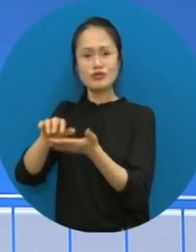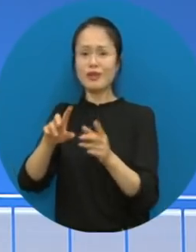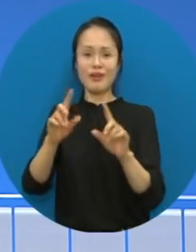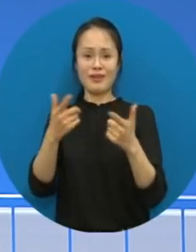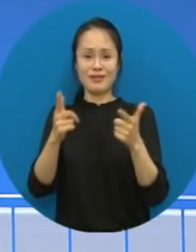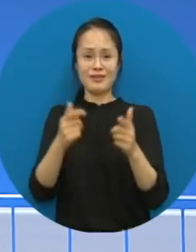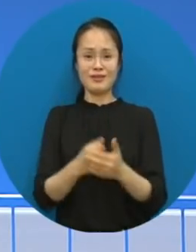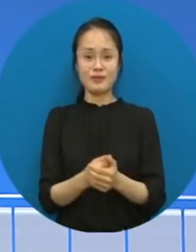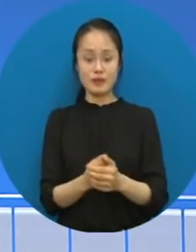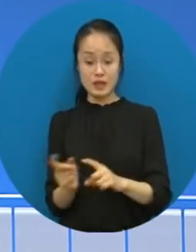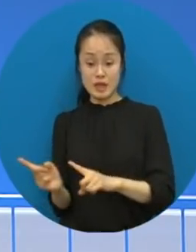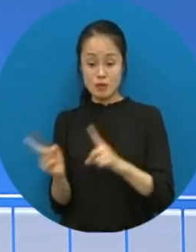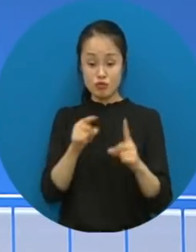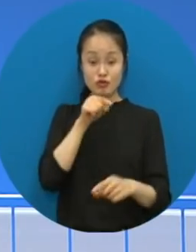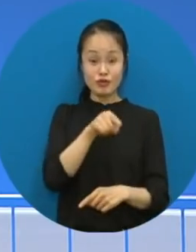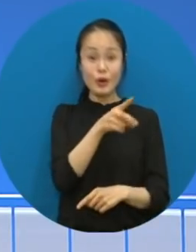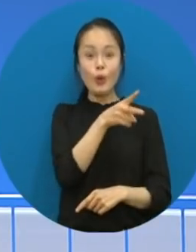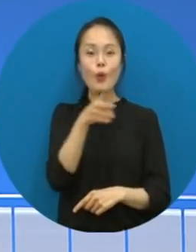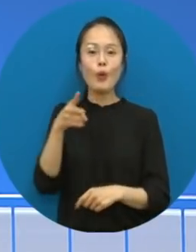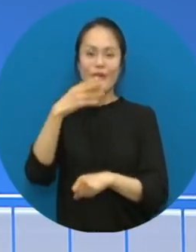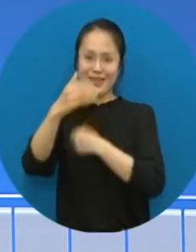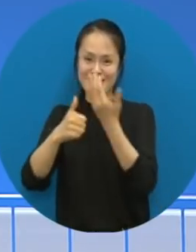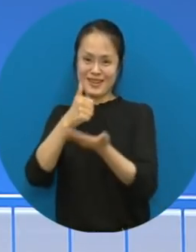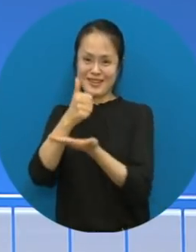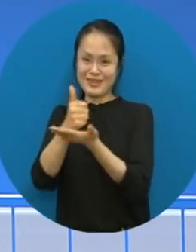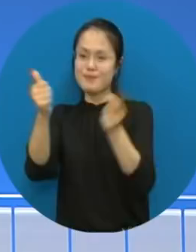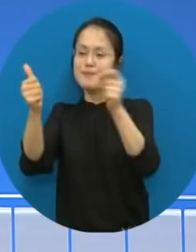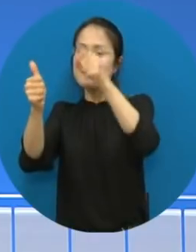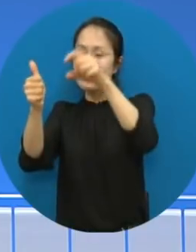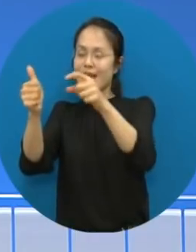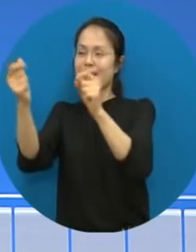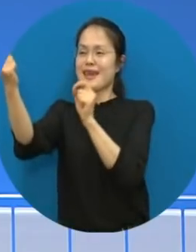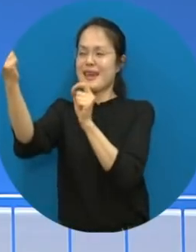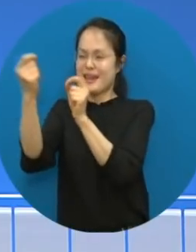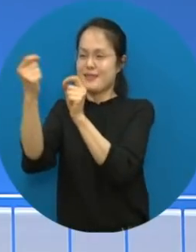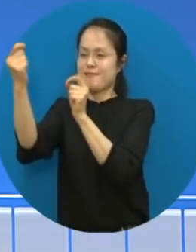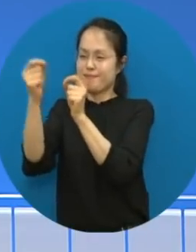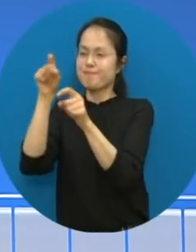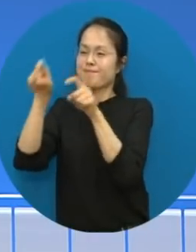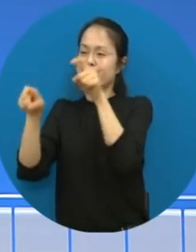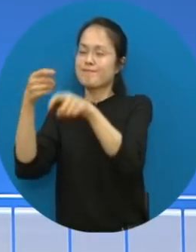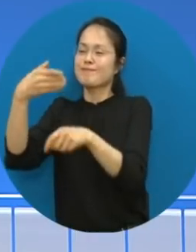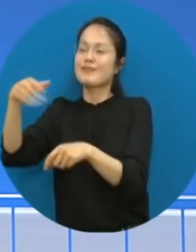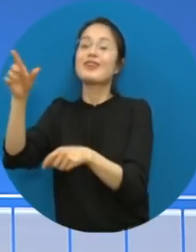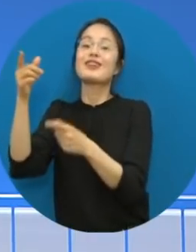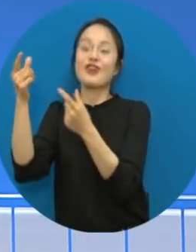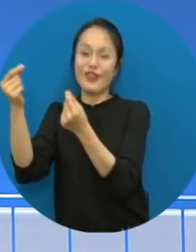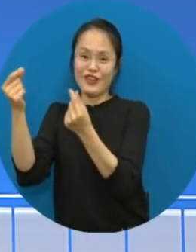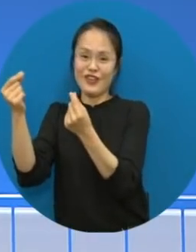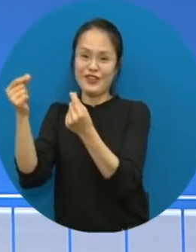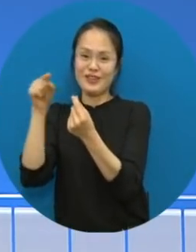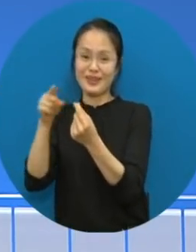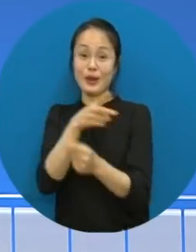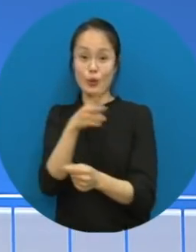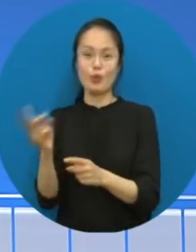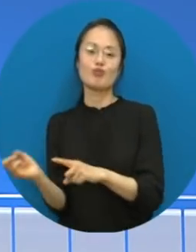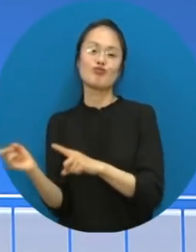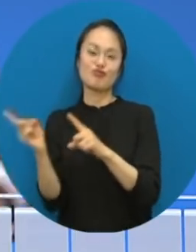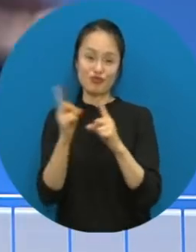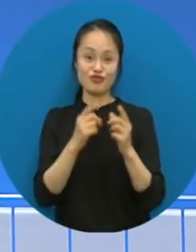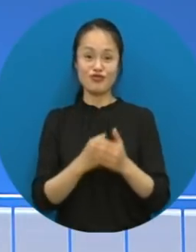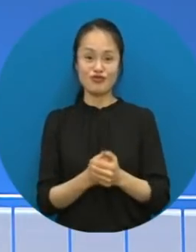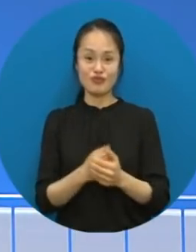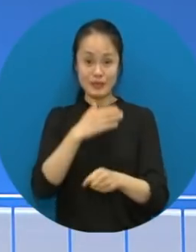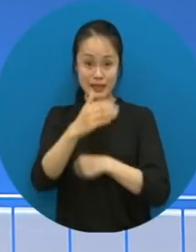네, 부흥은 하나님께 가까이 가는 것입니다. 네. 하나님께서 하나님의 거룩한 일을 위하여 하나님의